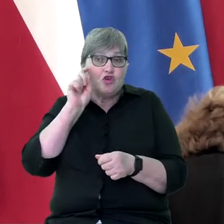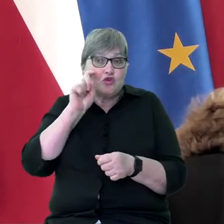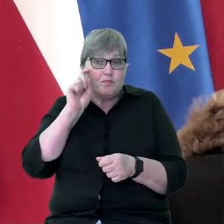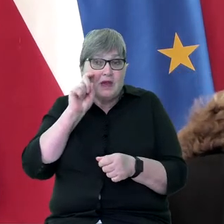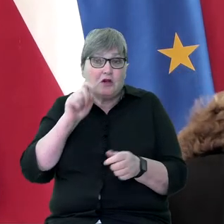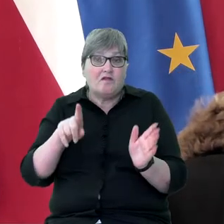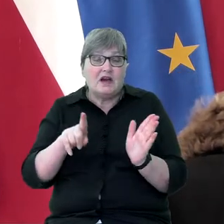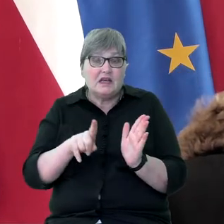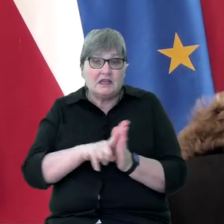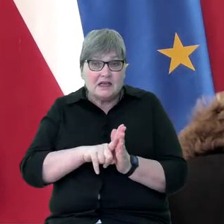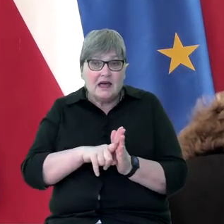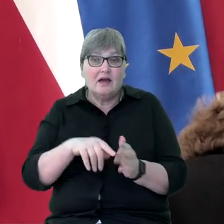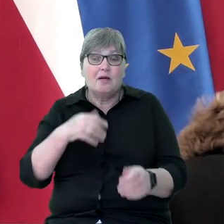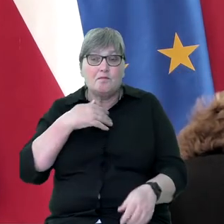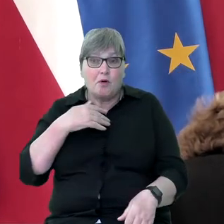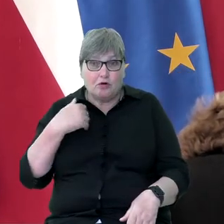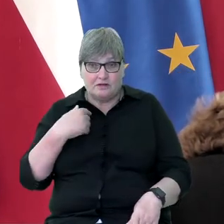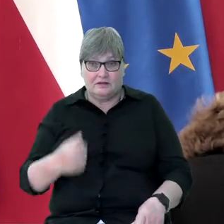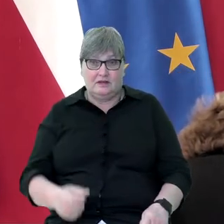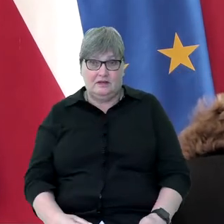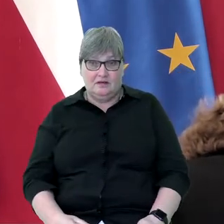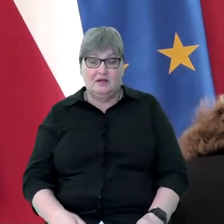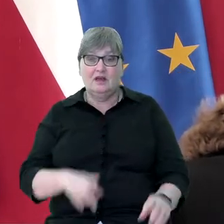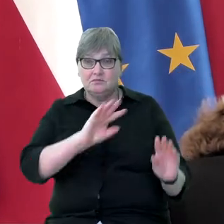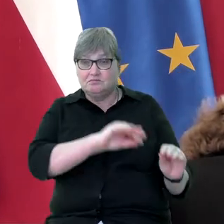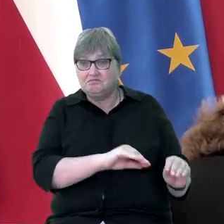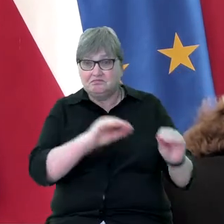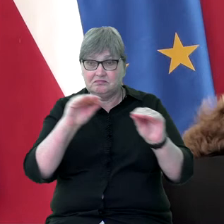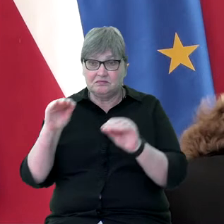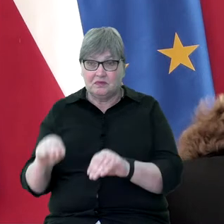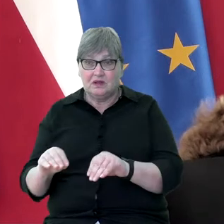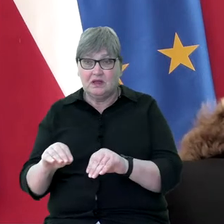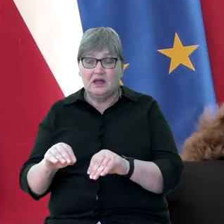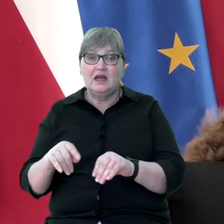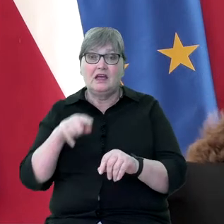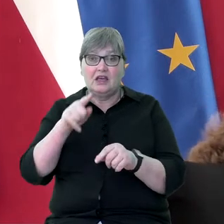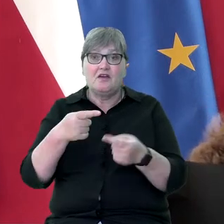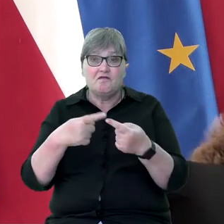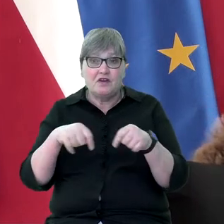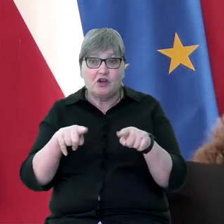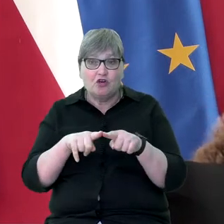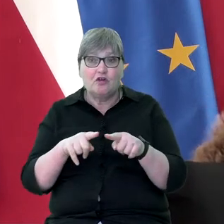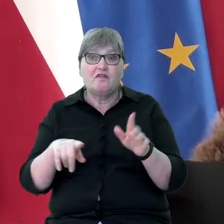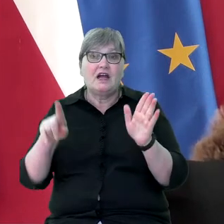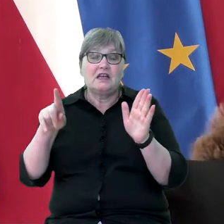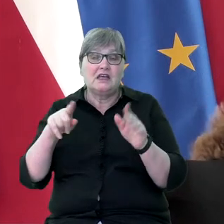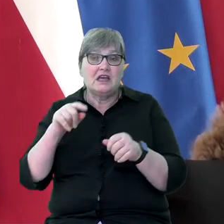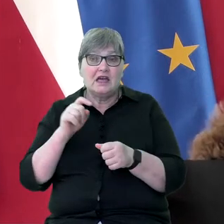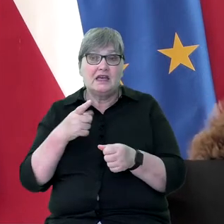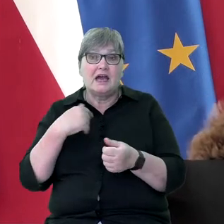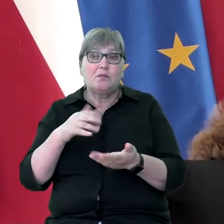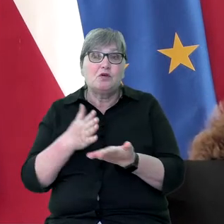firmie ubezpieczeniowej, przeszli do służby, czy wykonywali służbę dla delegatury rządu.